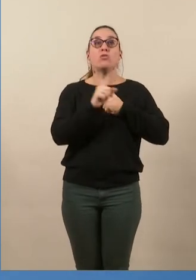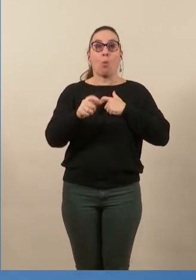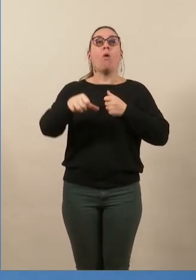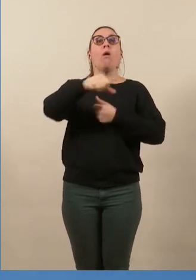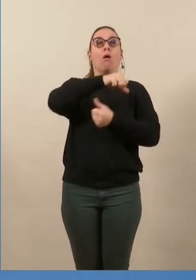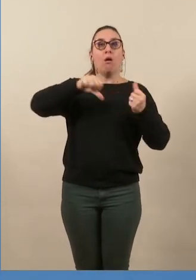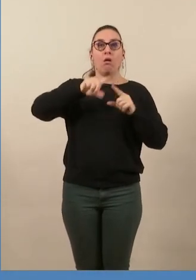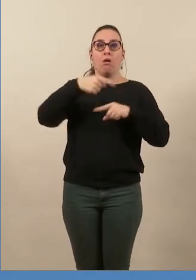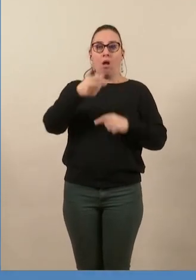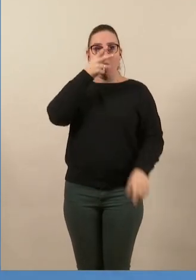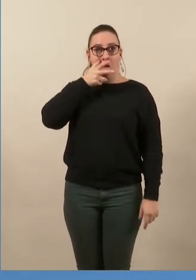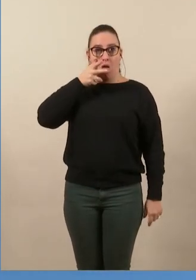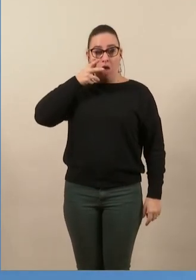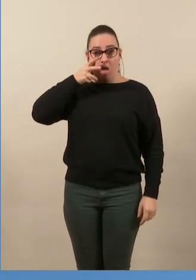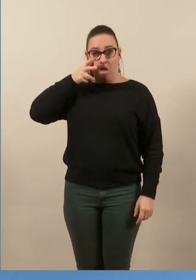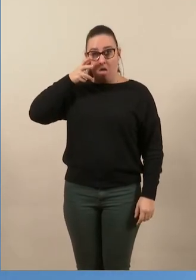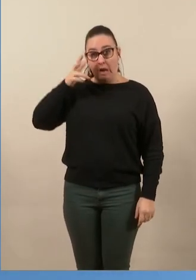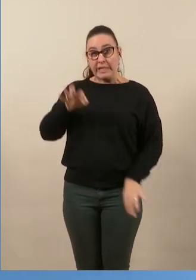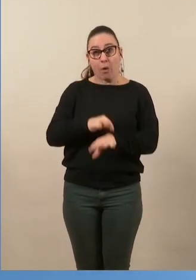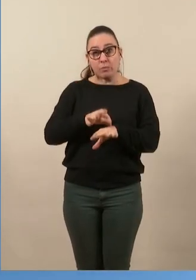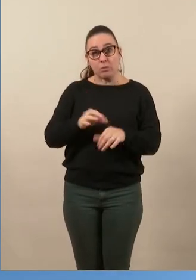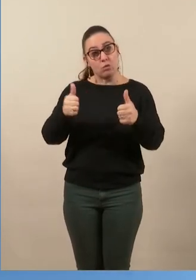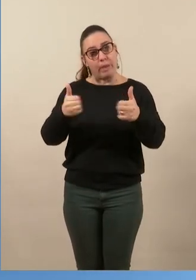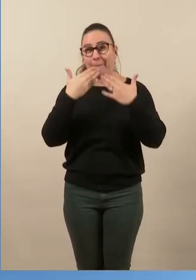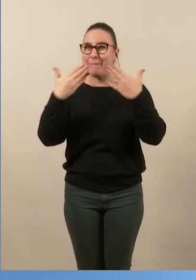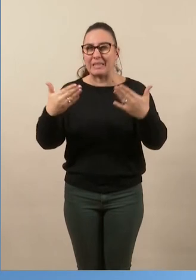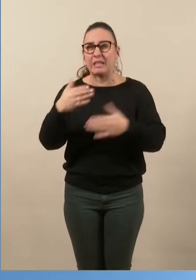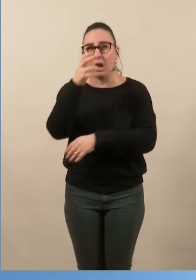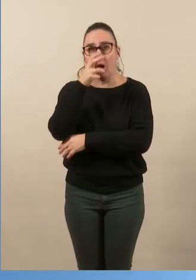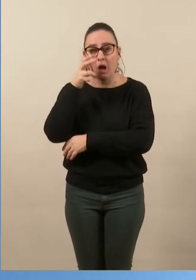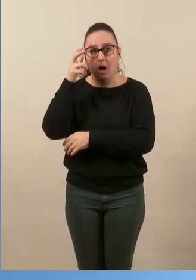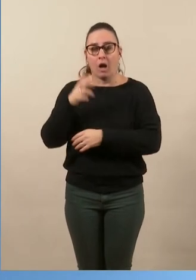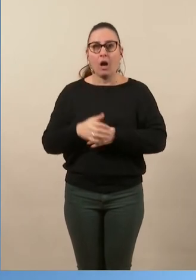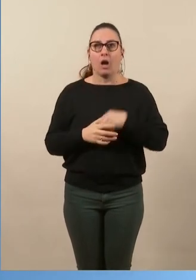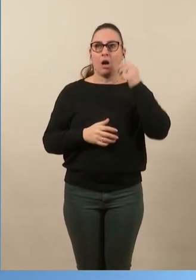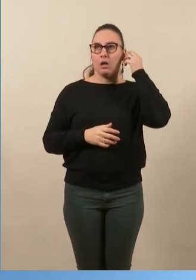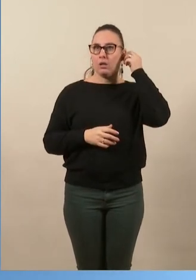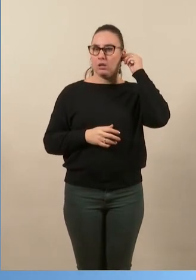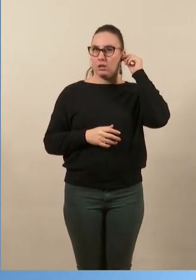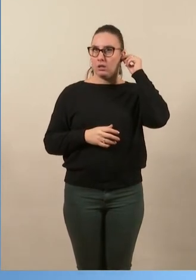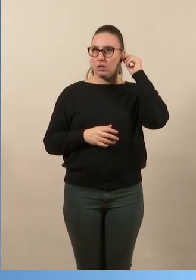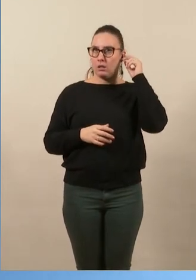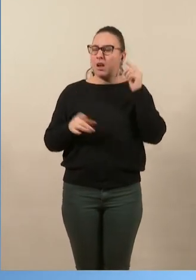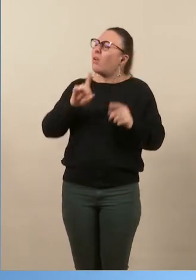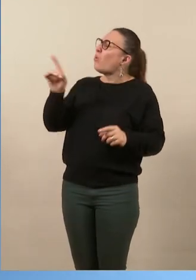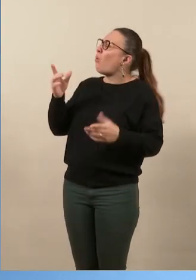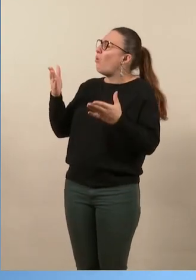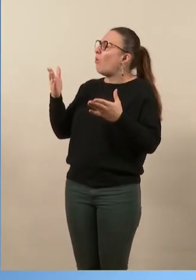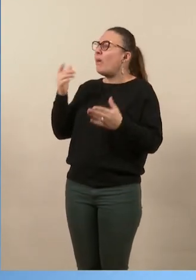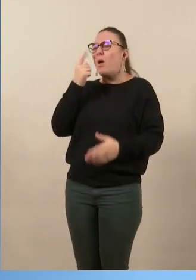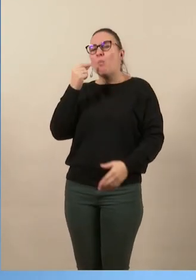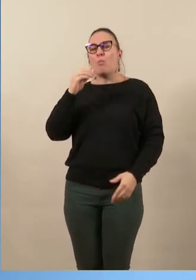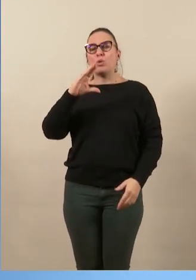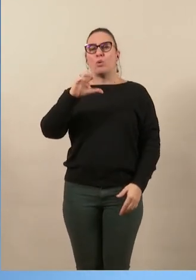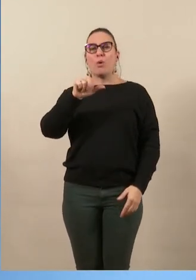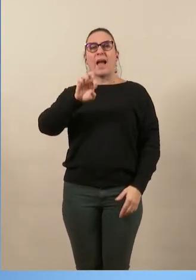parce que c'est à ce moment on vient d'en prendre pour 40 minutes merci à vous donc voilà je non mais peu importe ce que fait Alain Carignon et